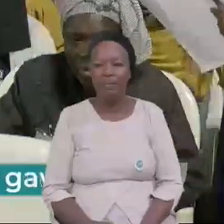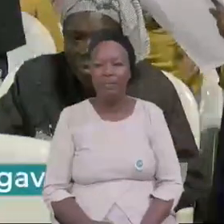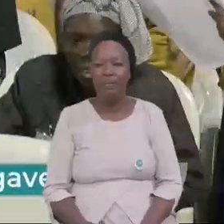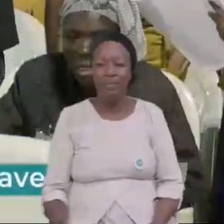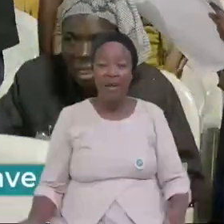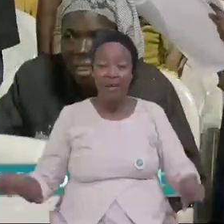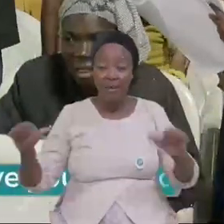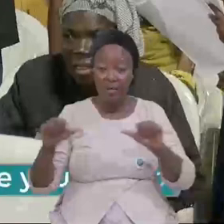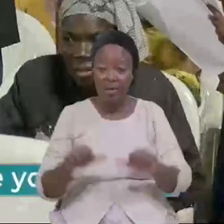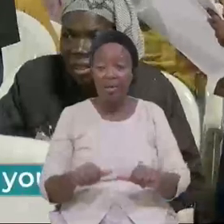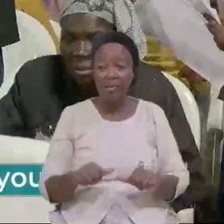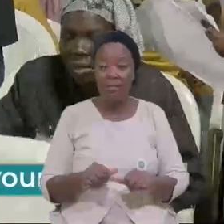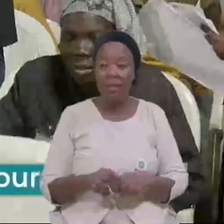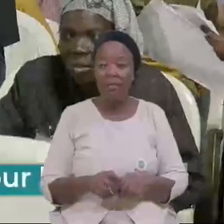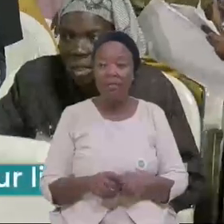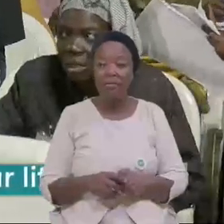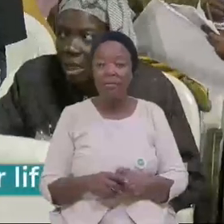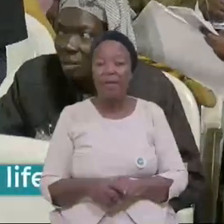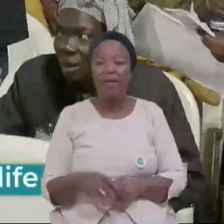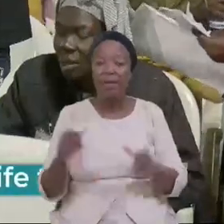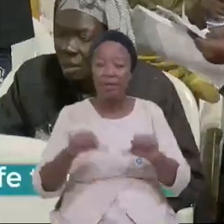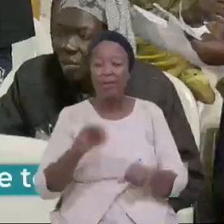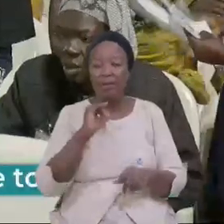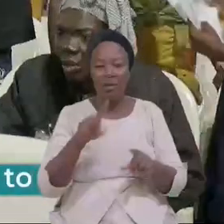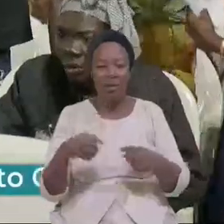Félicitations pour être.